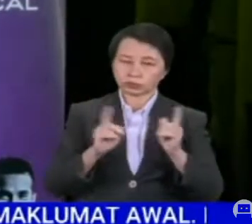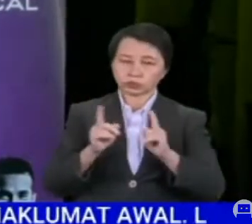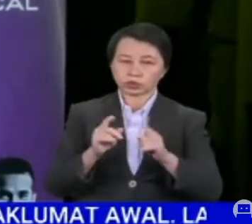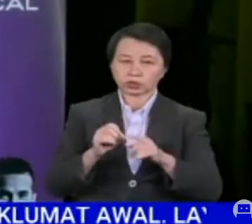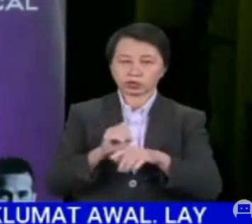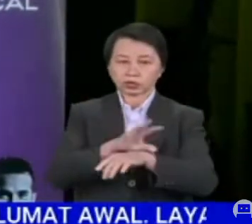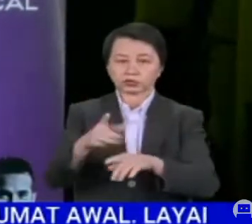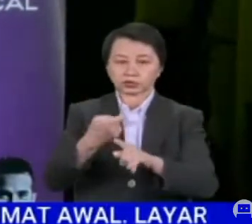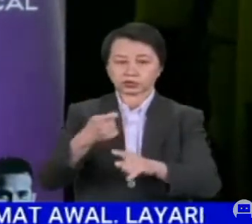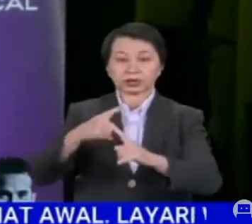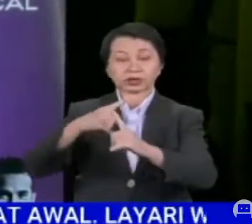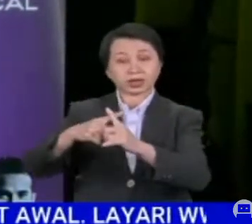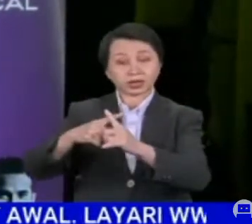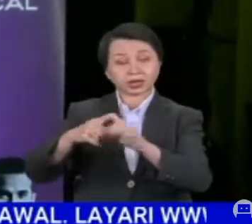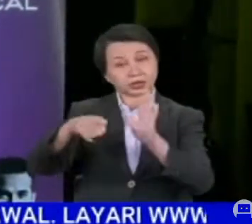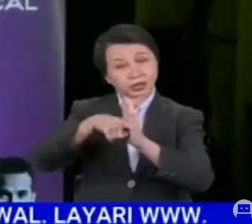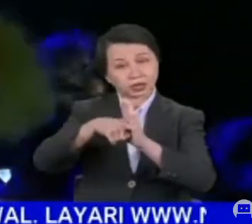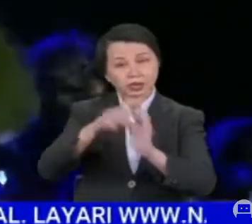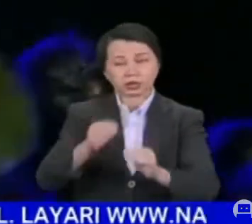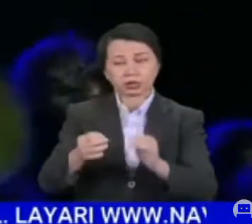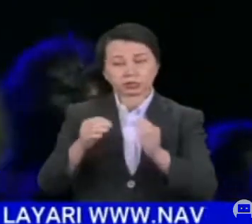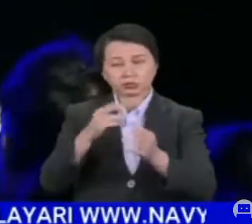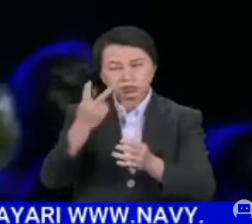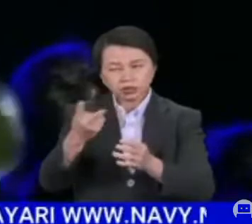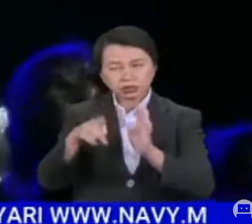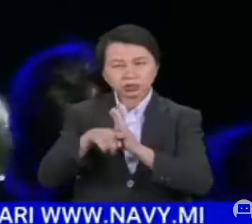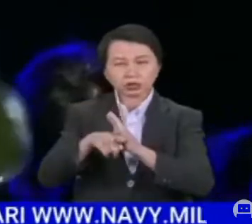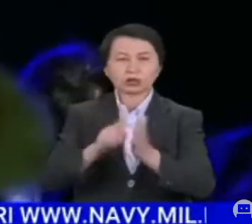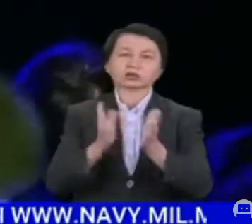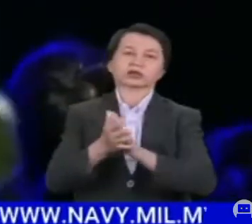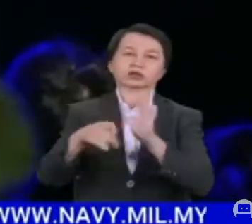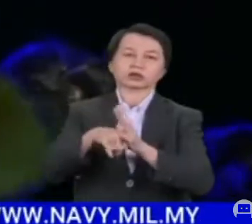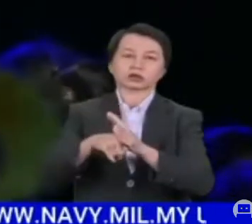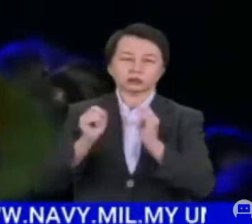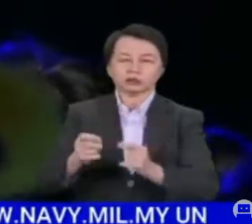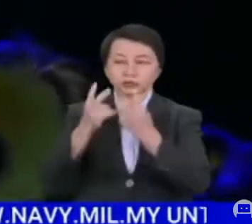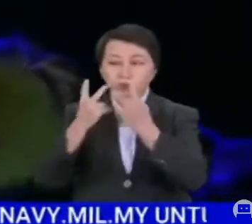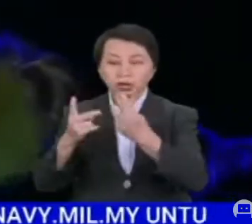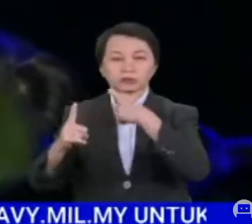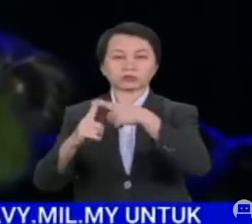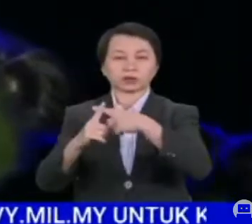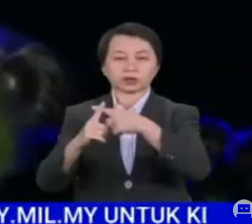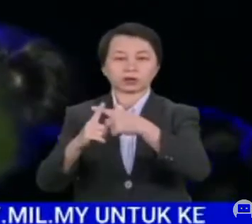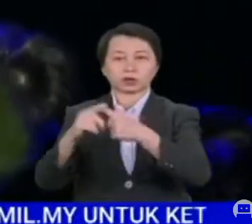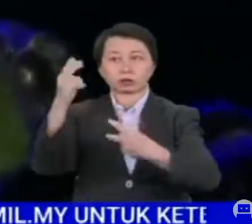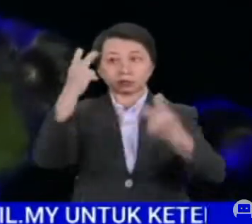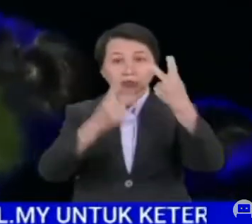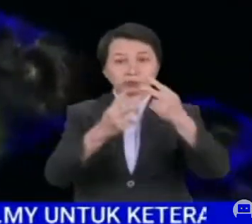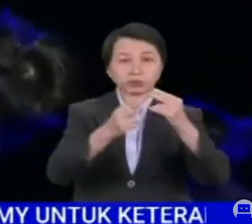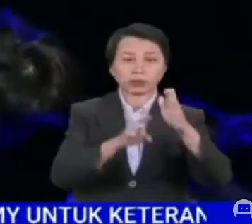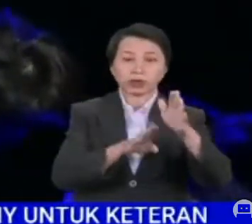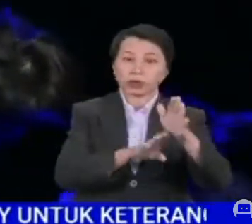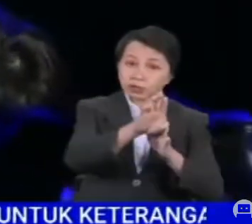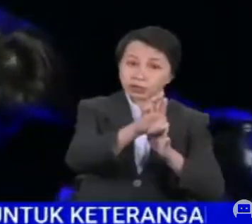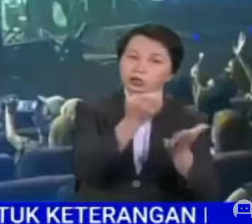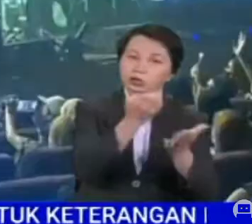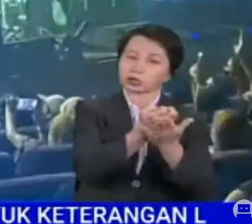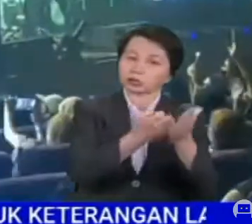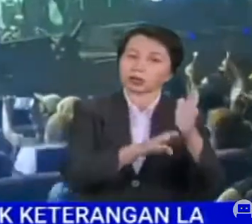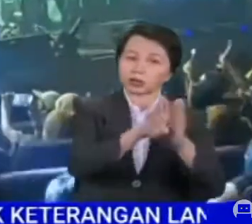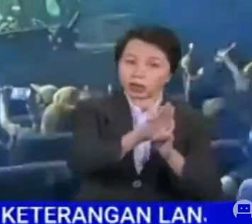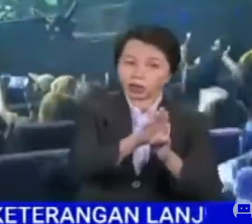kesan daripada yang negatif. Kalau kita pandang negatif, dia akan jadi negatif. Tapi kita tengok benda yang positif pula. Pelancongan akan meningkat. Kita akan tengok